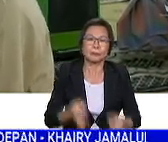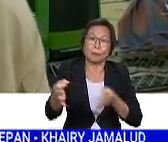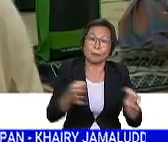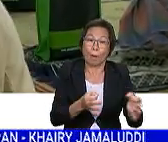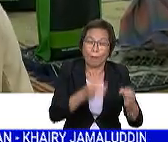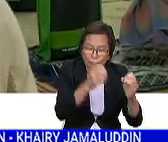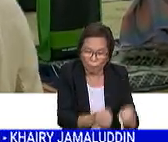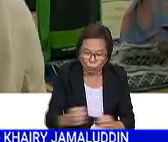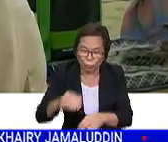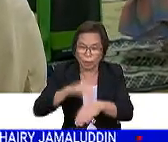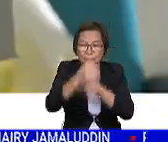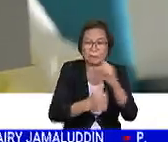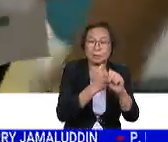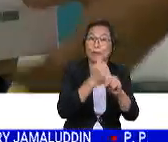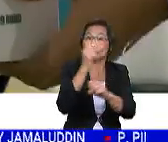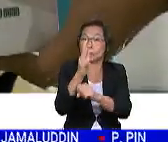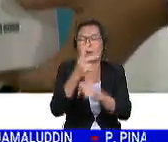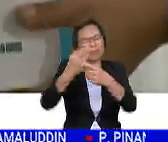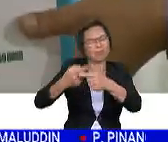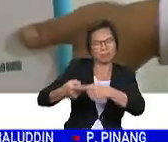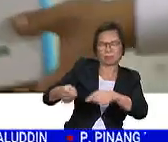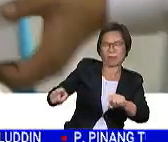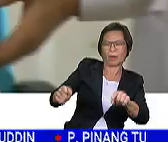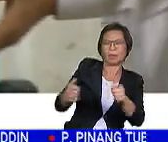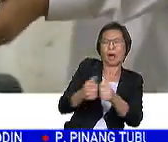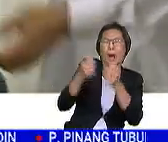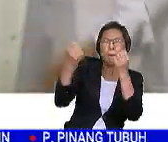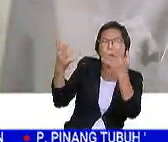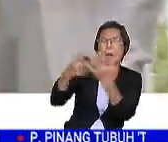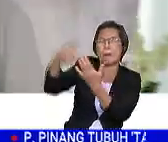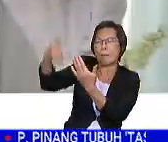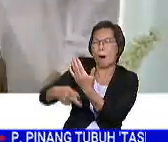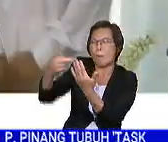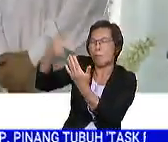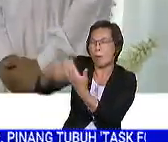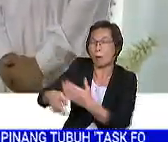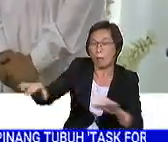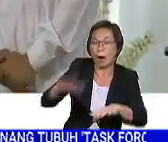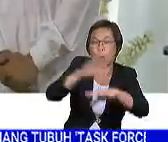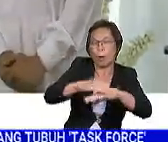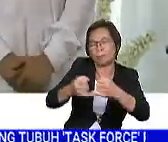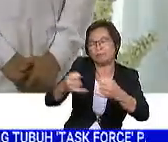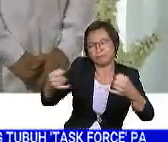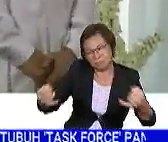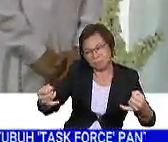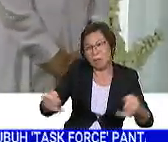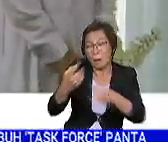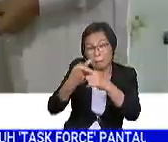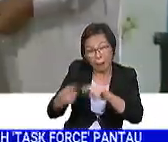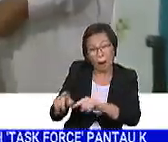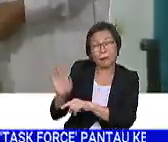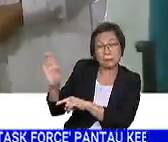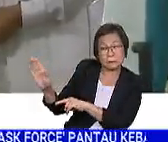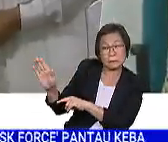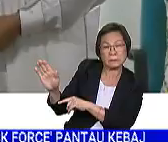Jelasnya penganjuran pada tahun ketiga ini agak berbeza dengan kebanyakan program dijalankan secara dalam talian. Bagaimanapun